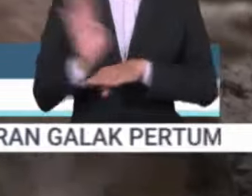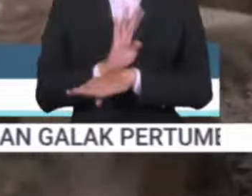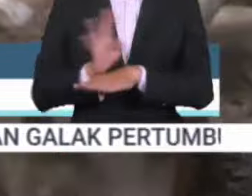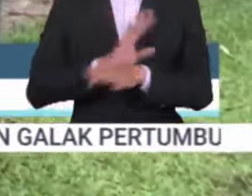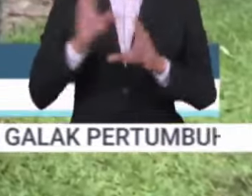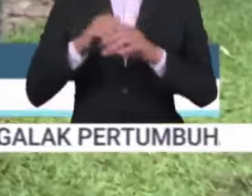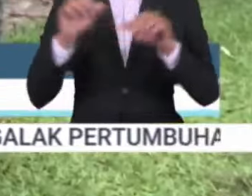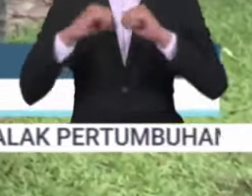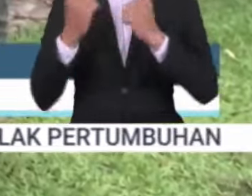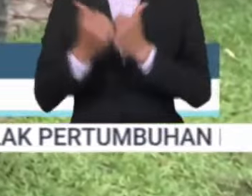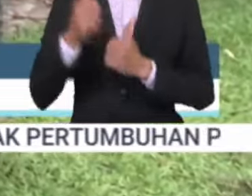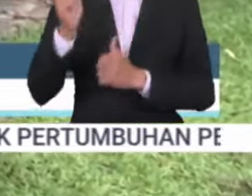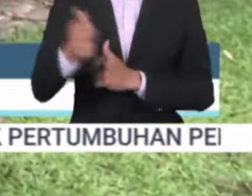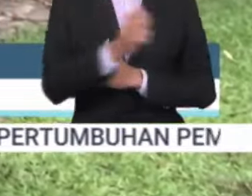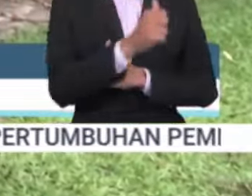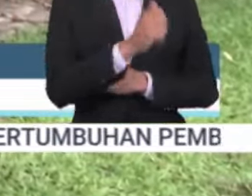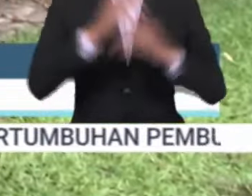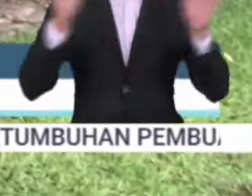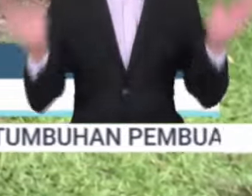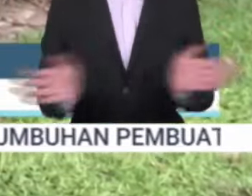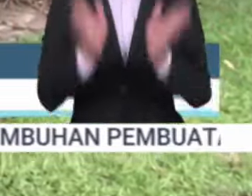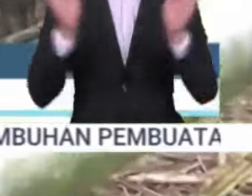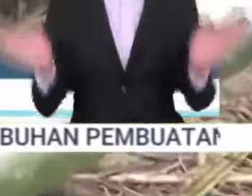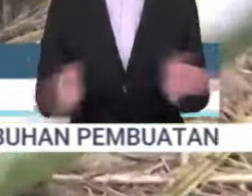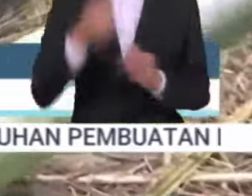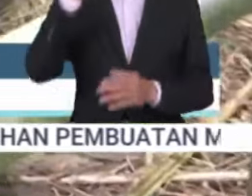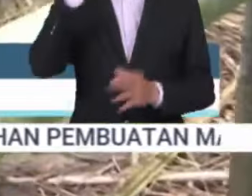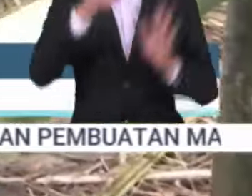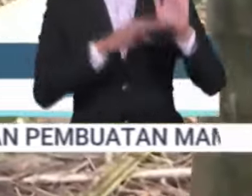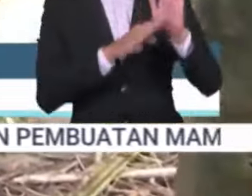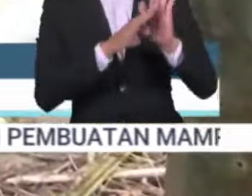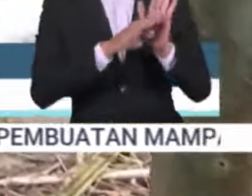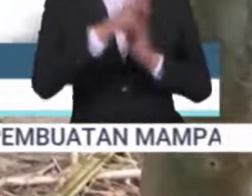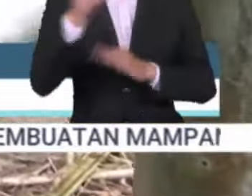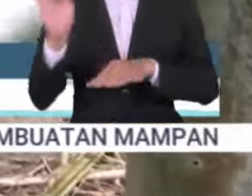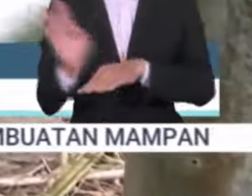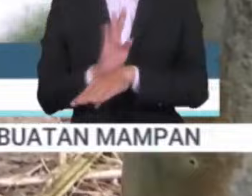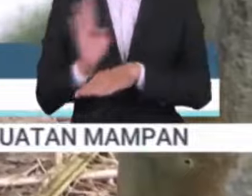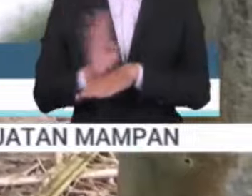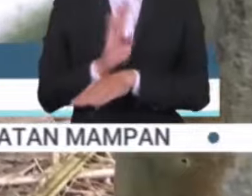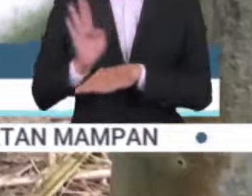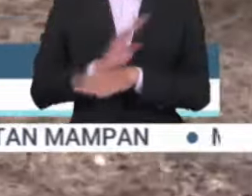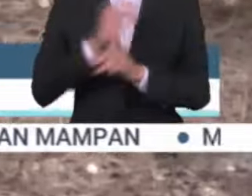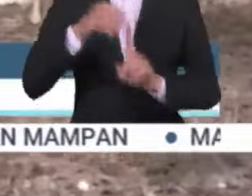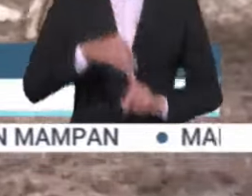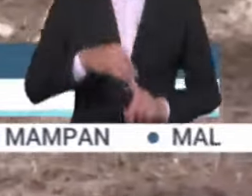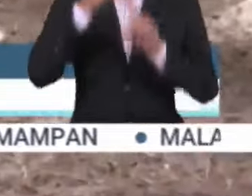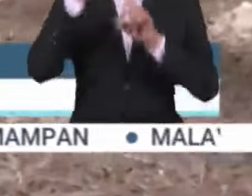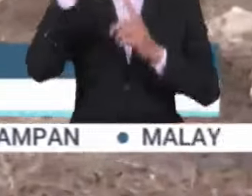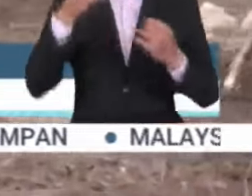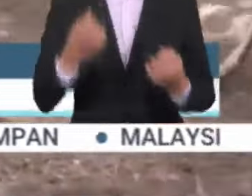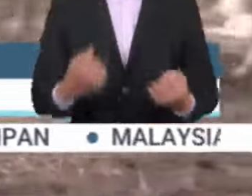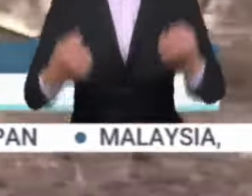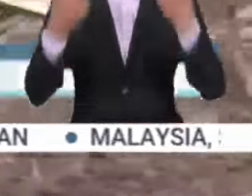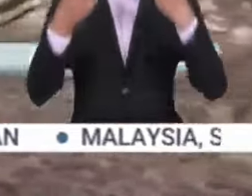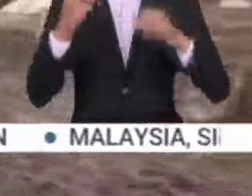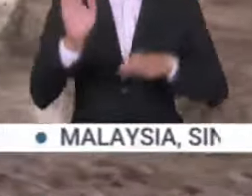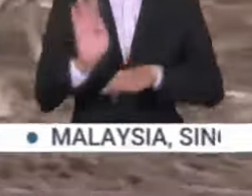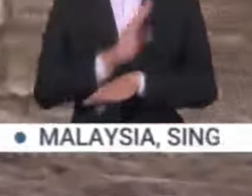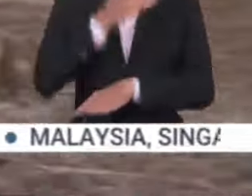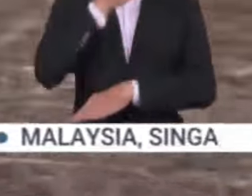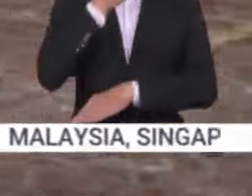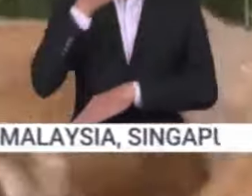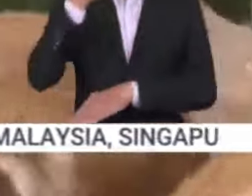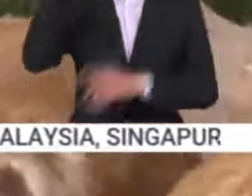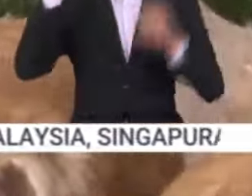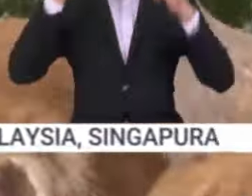persatuan masing-masing digalakkan memainkan peranan terhadap pembangunan keusahawanan, khusus memperkasa usahawan muda untuk